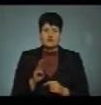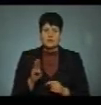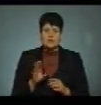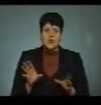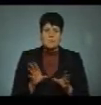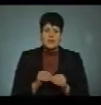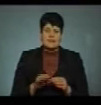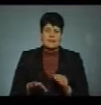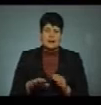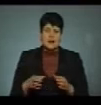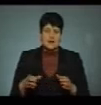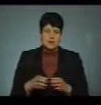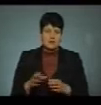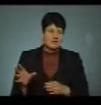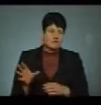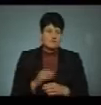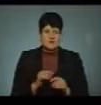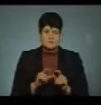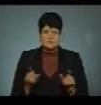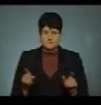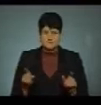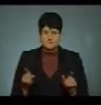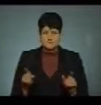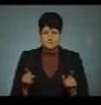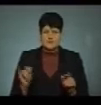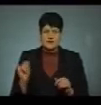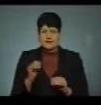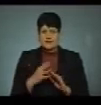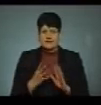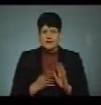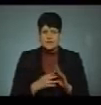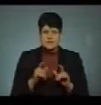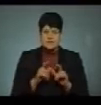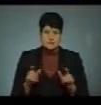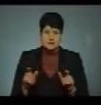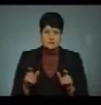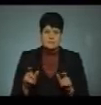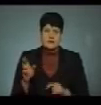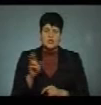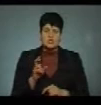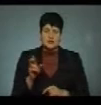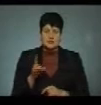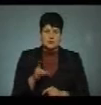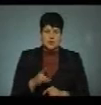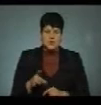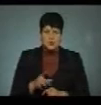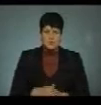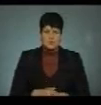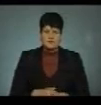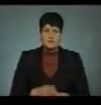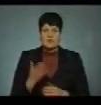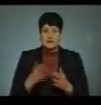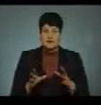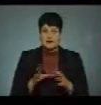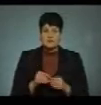об'єднаній територіальній громаді з усі заклади і 19 закладів також усі заклади в Бережанському районі. Але разом з